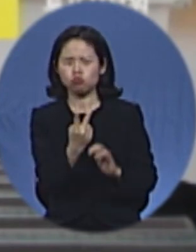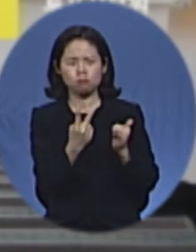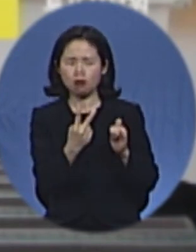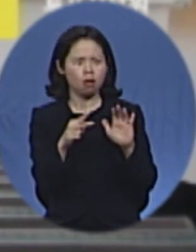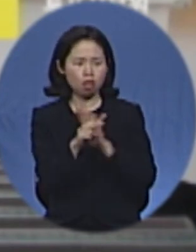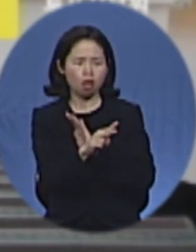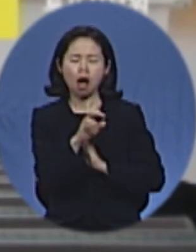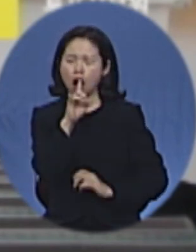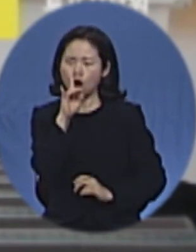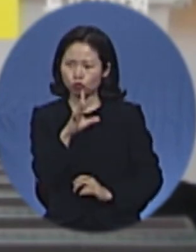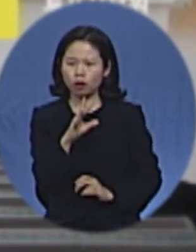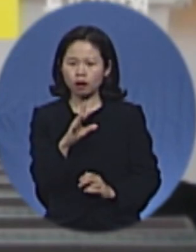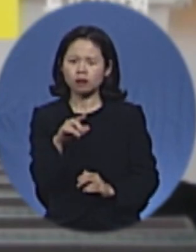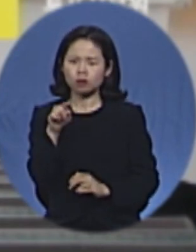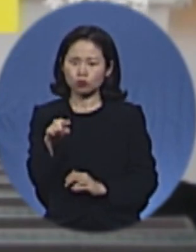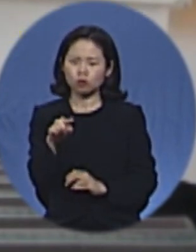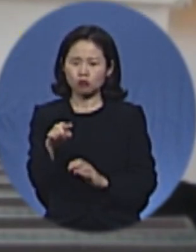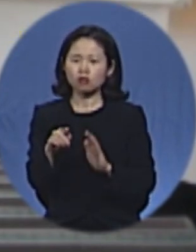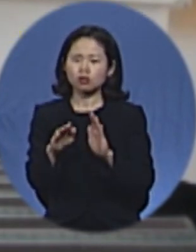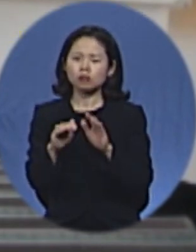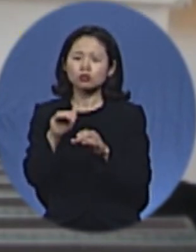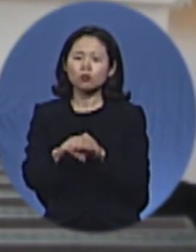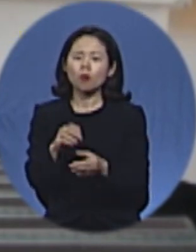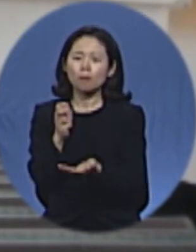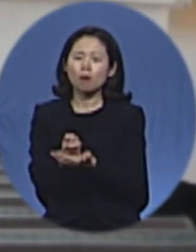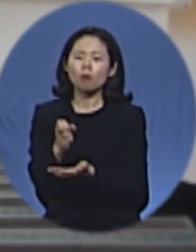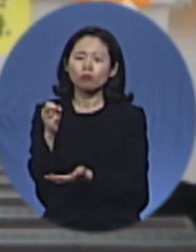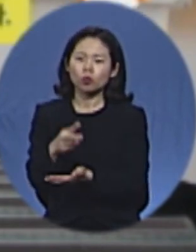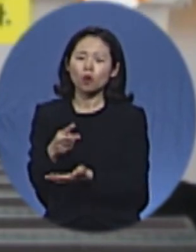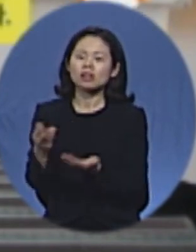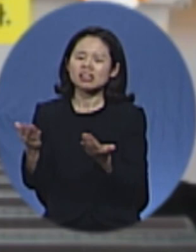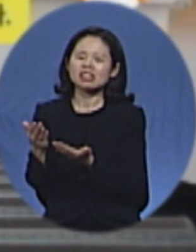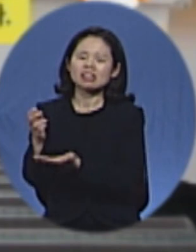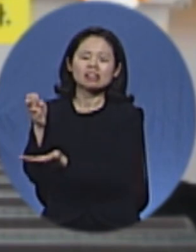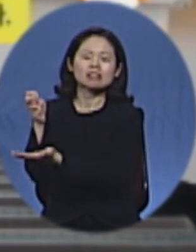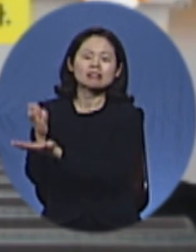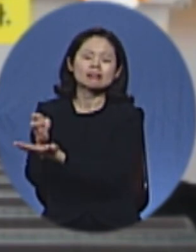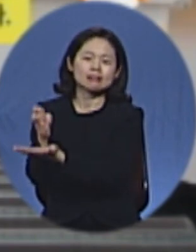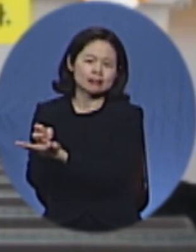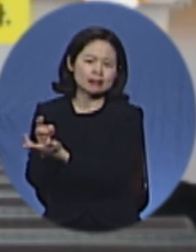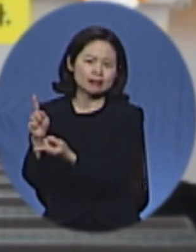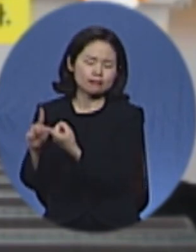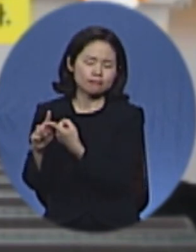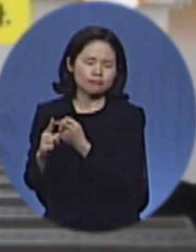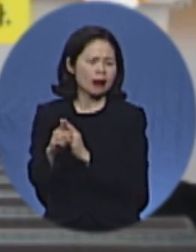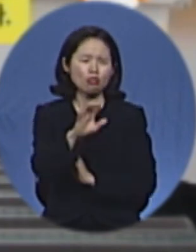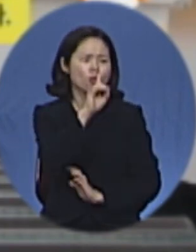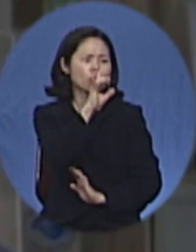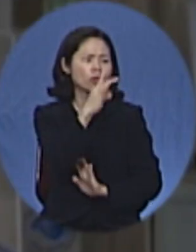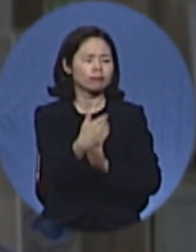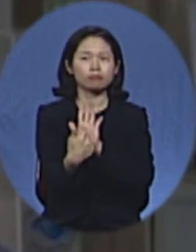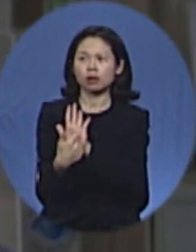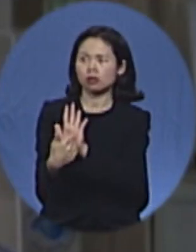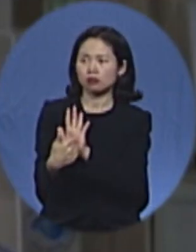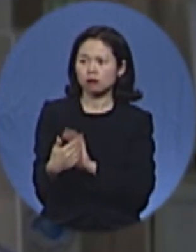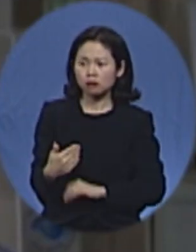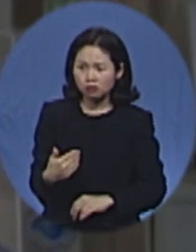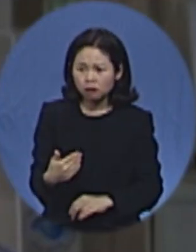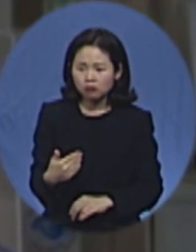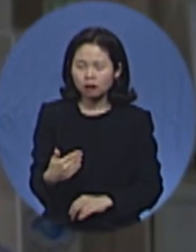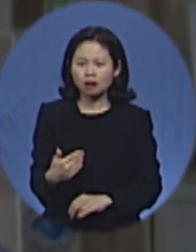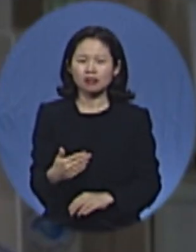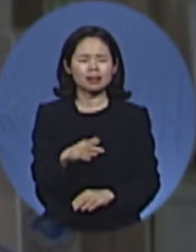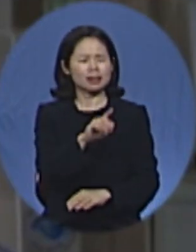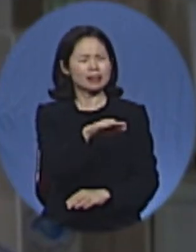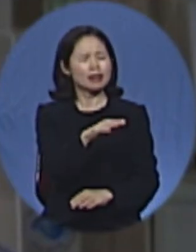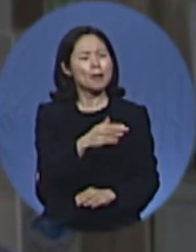없다는 공직선거법과 선관위 업무 지침을 제시하며 투표를 막았다고 합니다. 그러면서 가족과